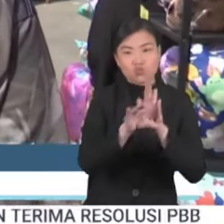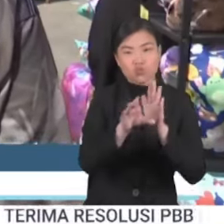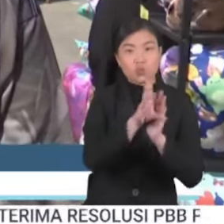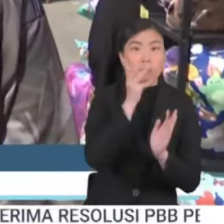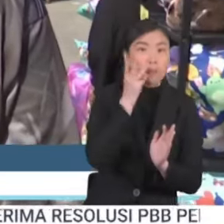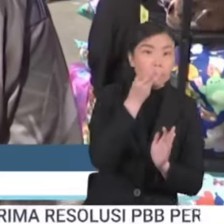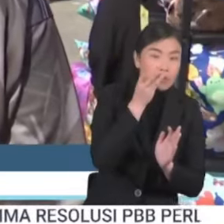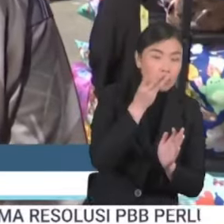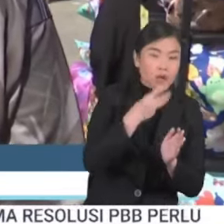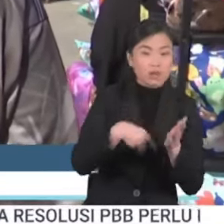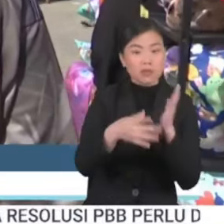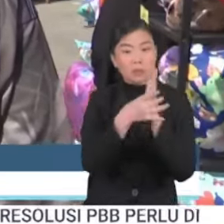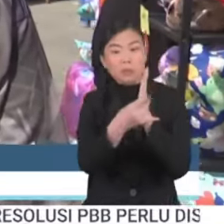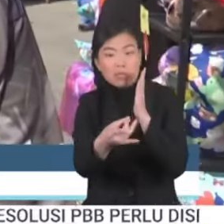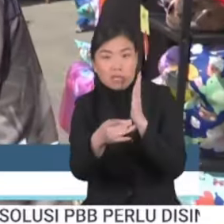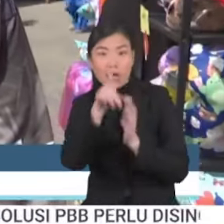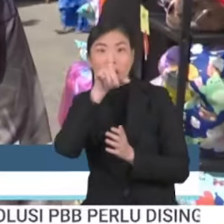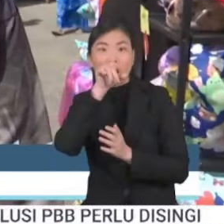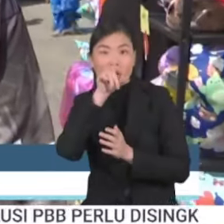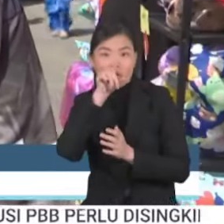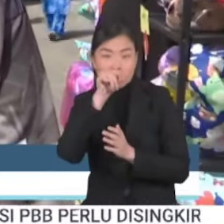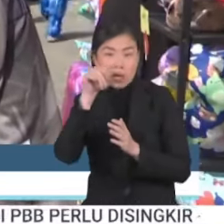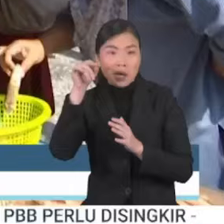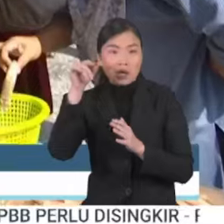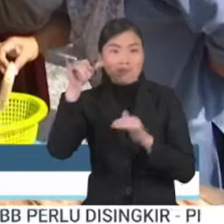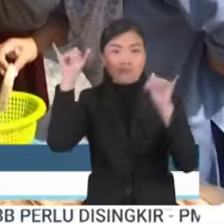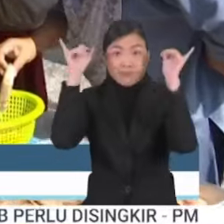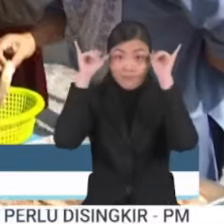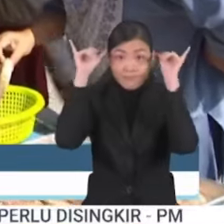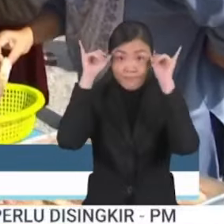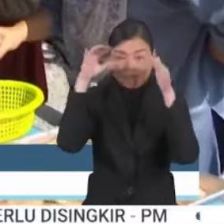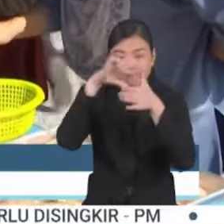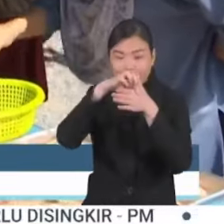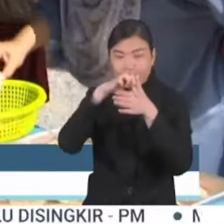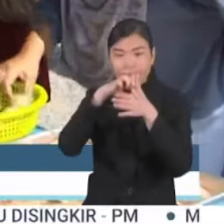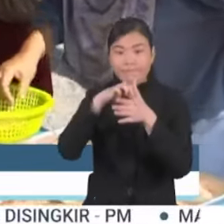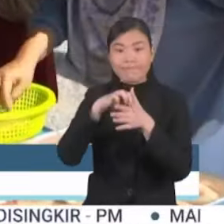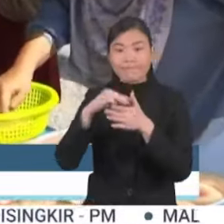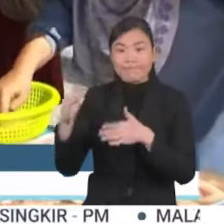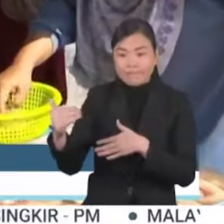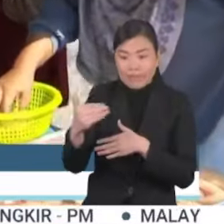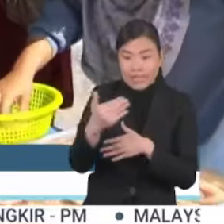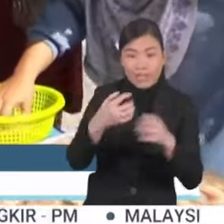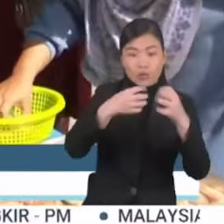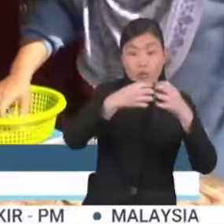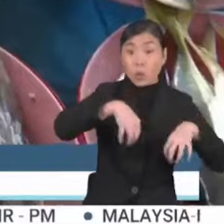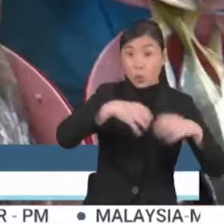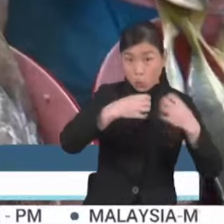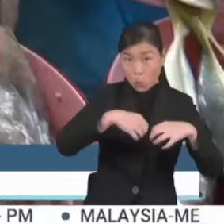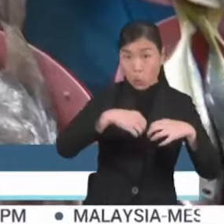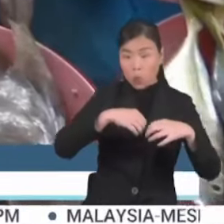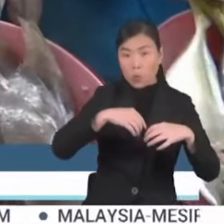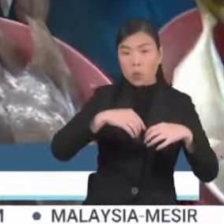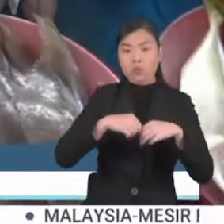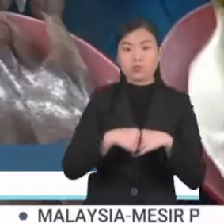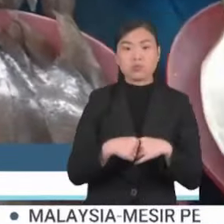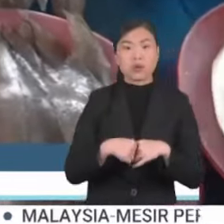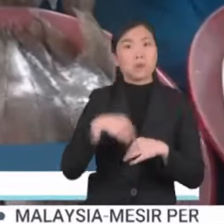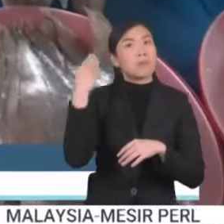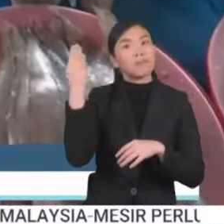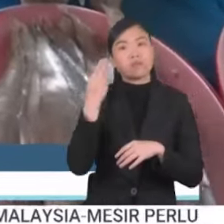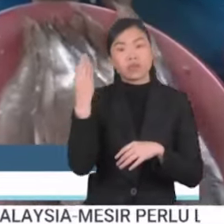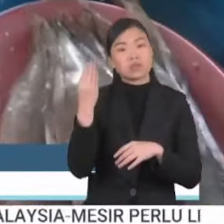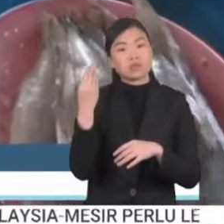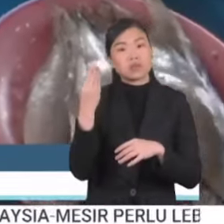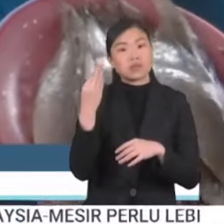beras, minyak, ayam, daging, ikan dan juga telur ayam lah. Seperti mana biasa,